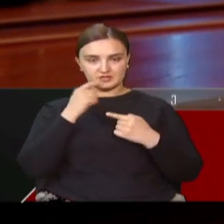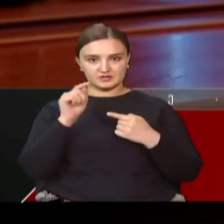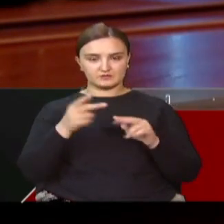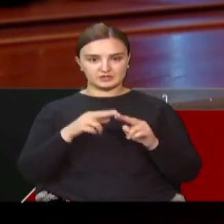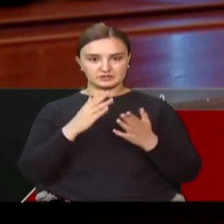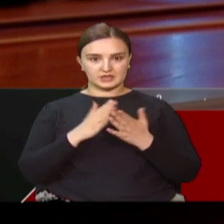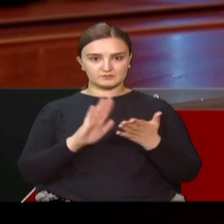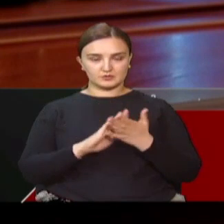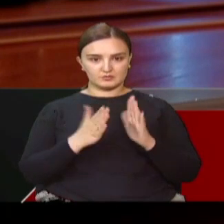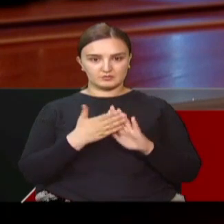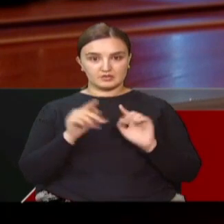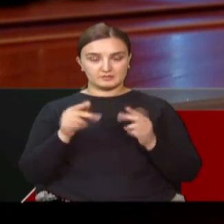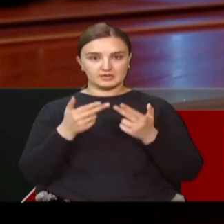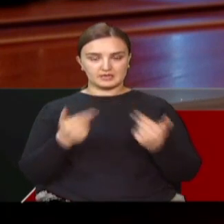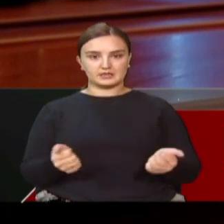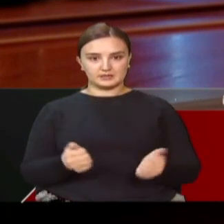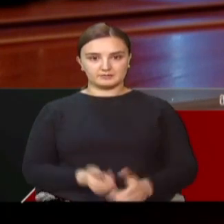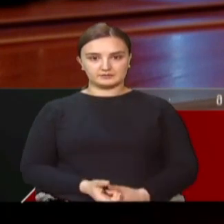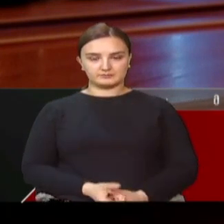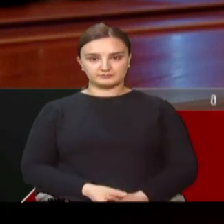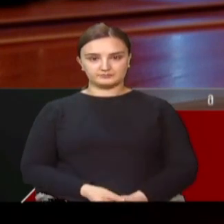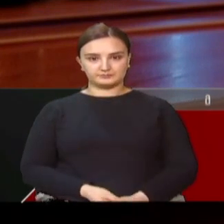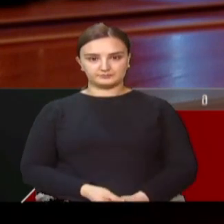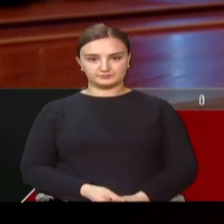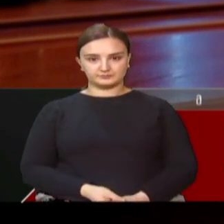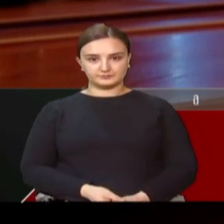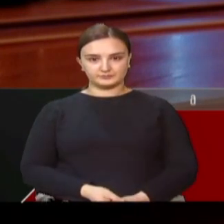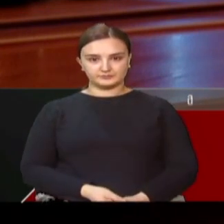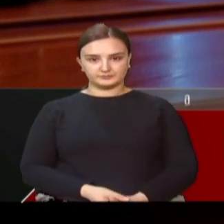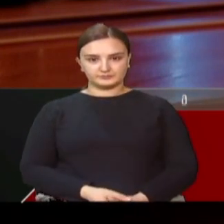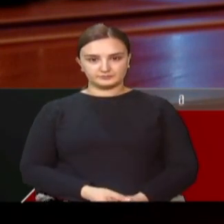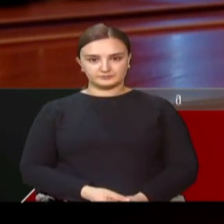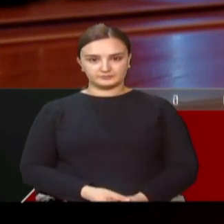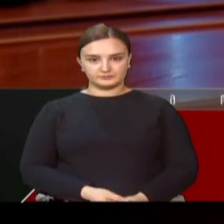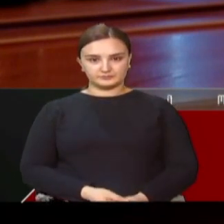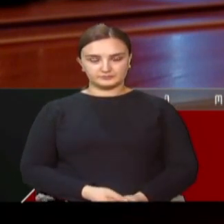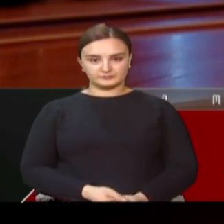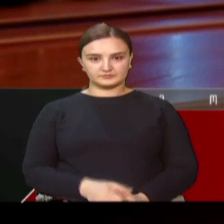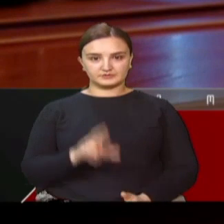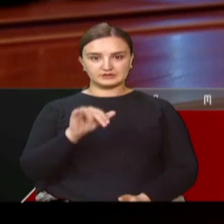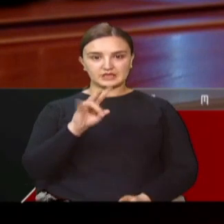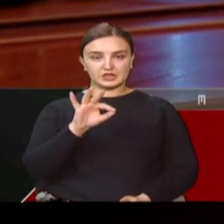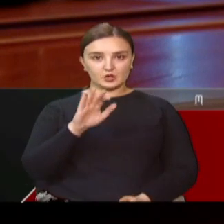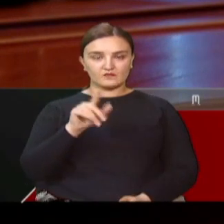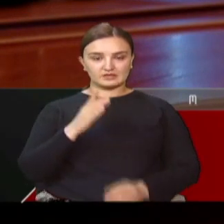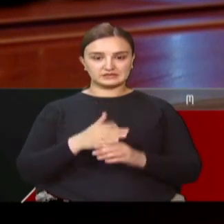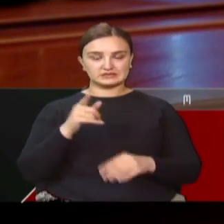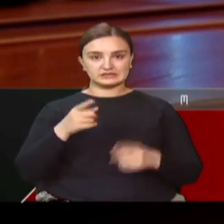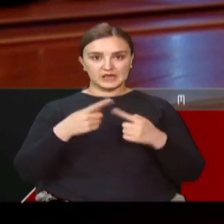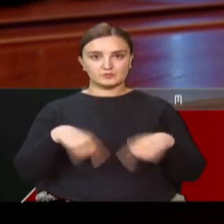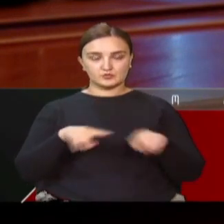motsemuloba amas aghiareben kidets. Imas ვერ საერთოდ ვერ გაექცევიან რაც აქვს ნათქვამი Danilovi ușurăbii săpțoși divania.